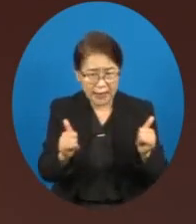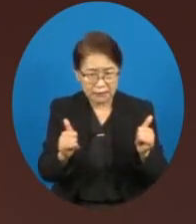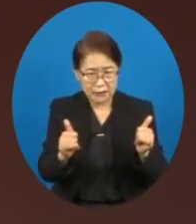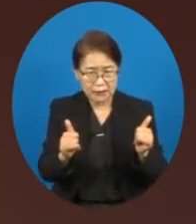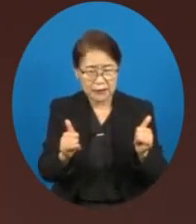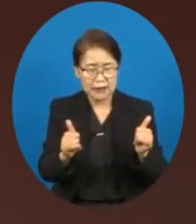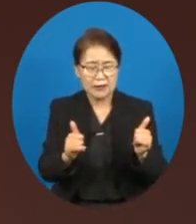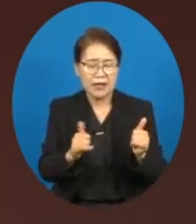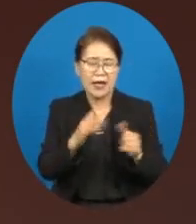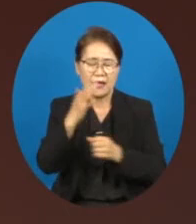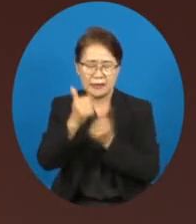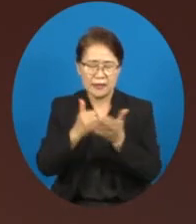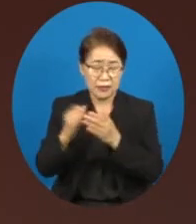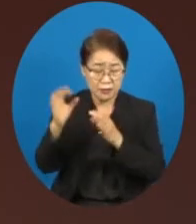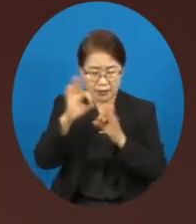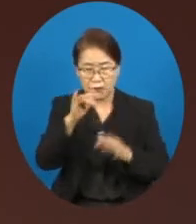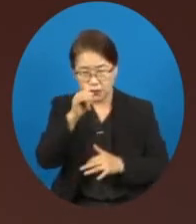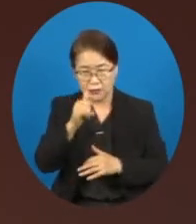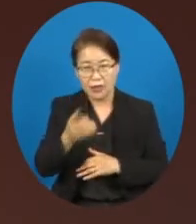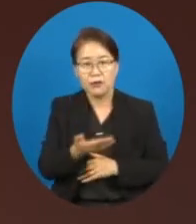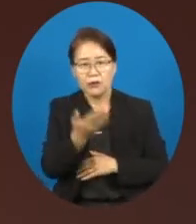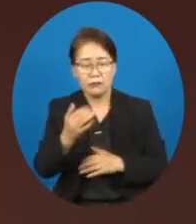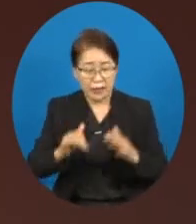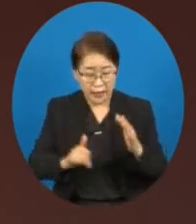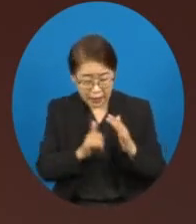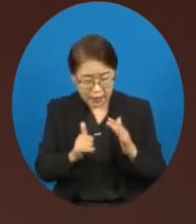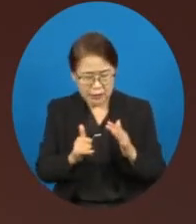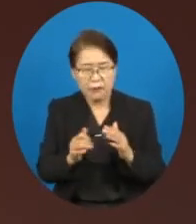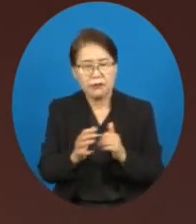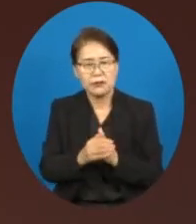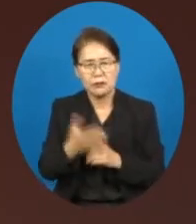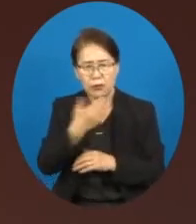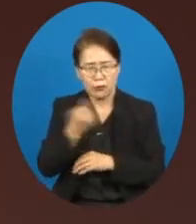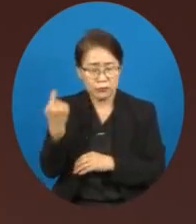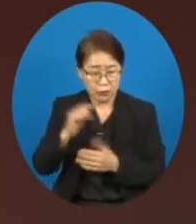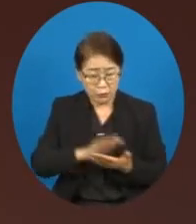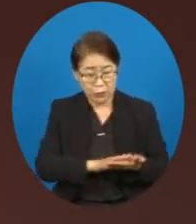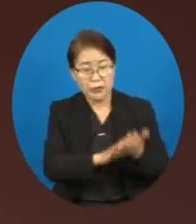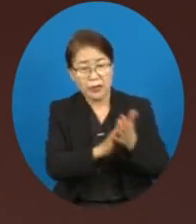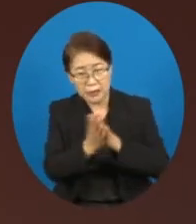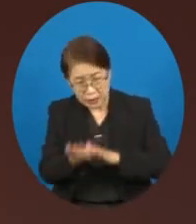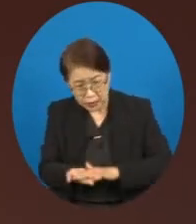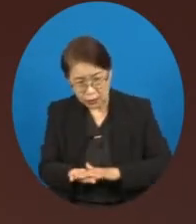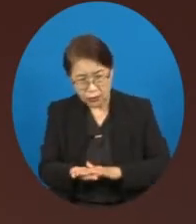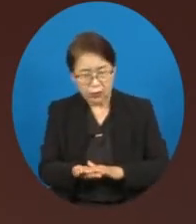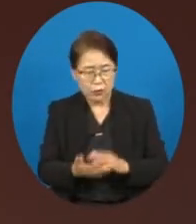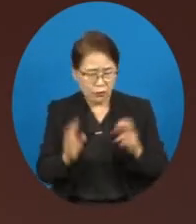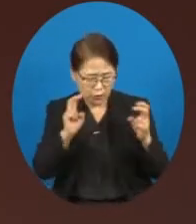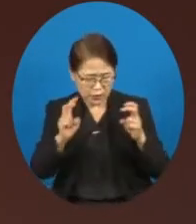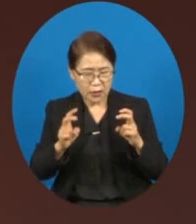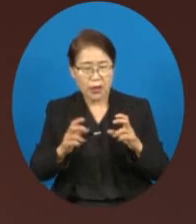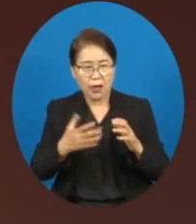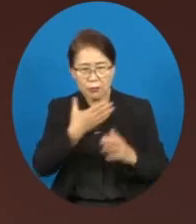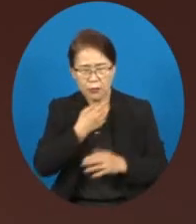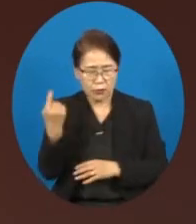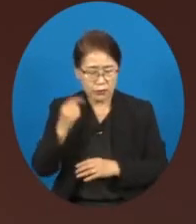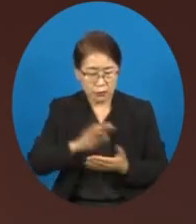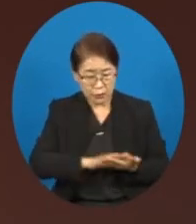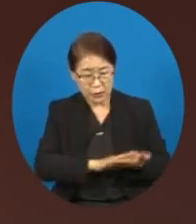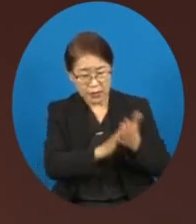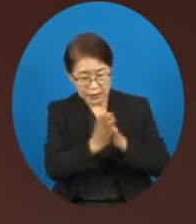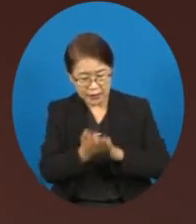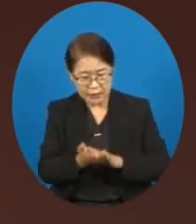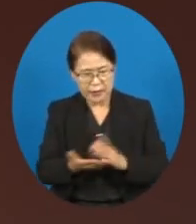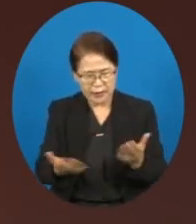하나님이 찾으십니다. 여러분의 가정을 복음화하고 여러분의 직장을 복음화하는 그 일,